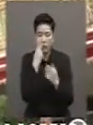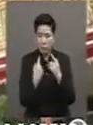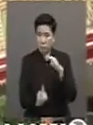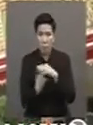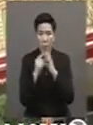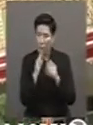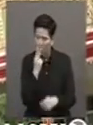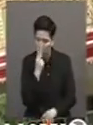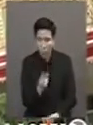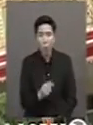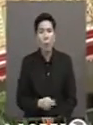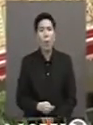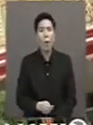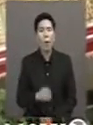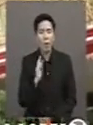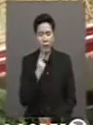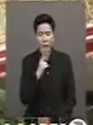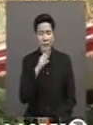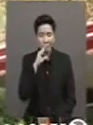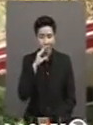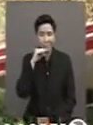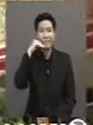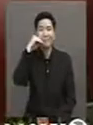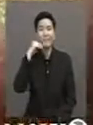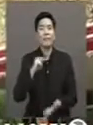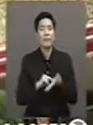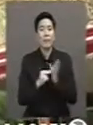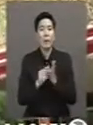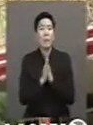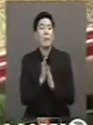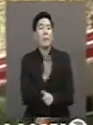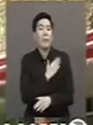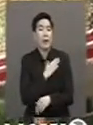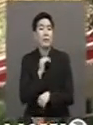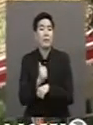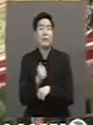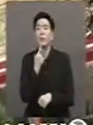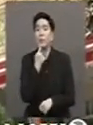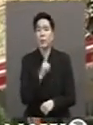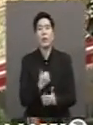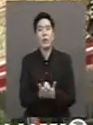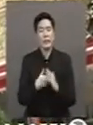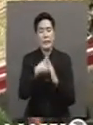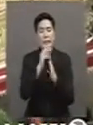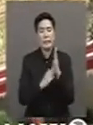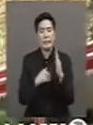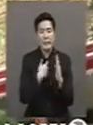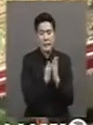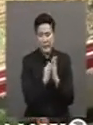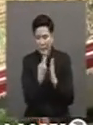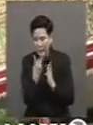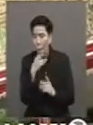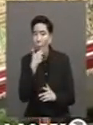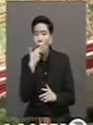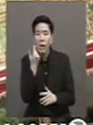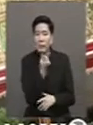เห็นเนี่ยก็ต้องบอกว่าเรียกรอยยิ้มได้มากทีเดียวคุณผู้ชมพระมหาเติมพงศ์เจ้าอาวาสบอกนะคะว่าที่ทาสีเมนเป็น7สีสลับกัน